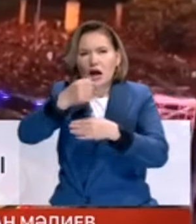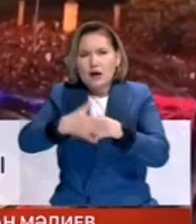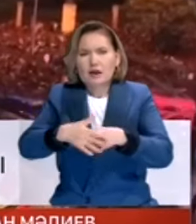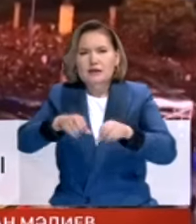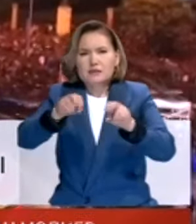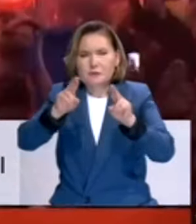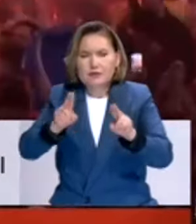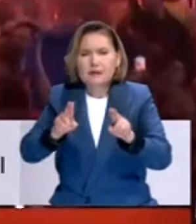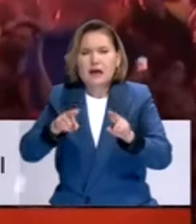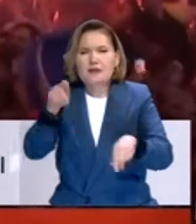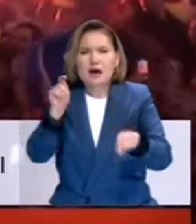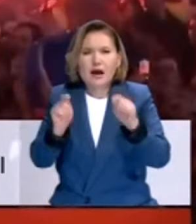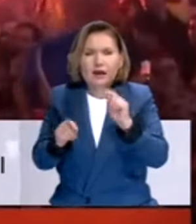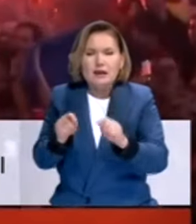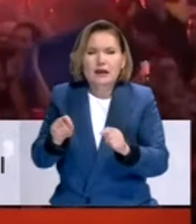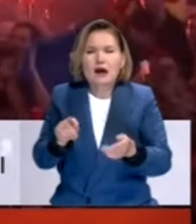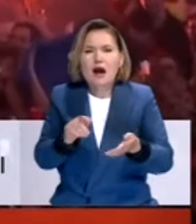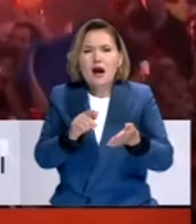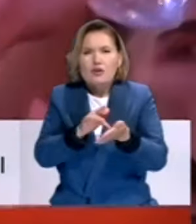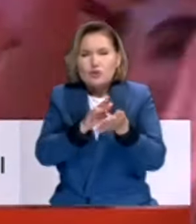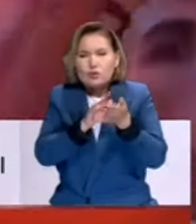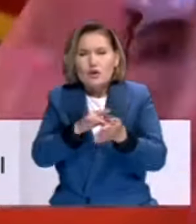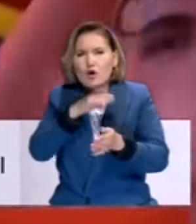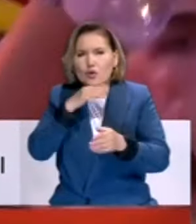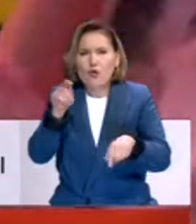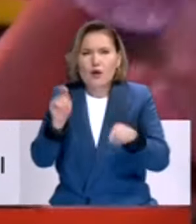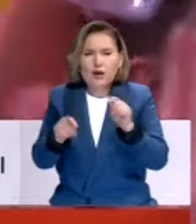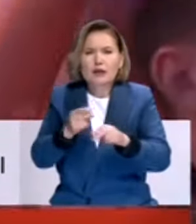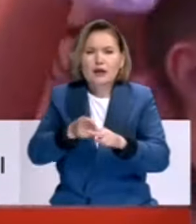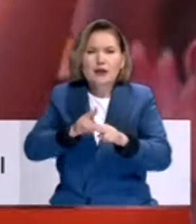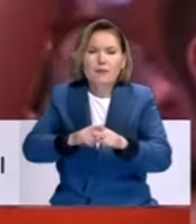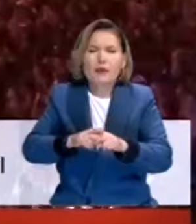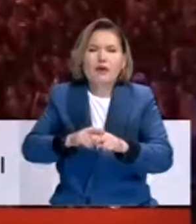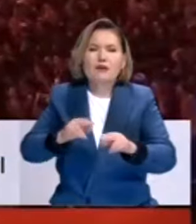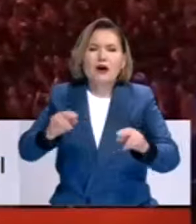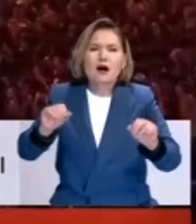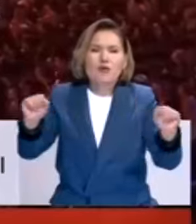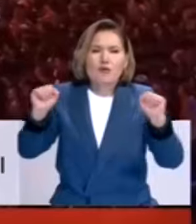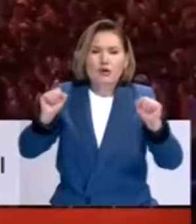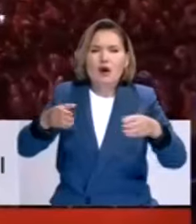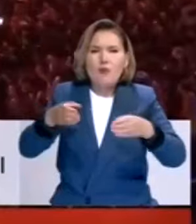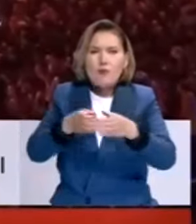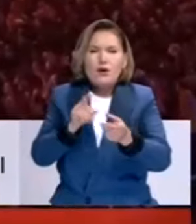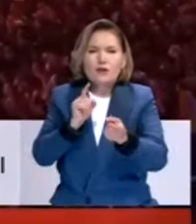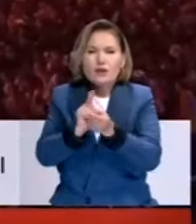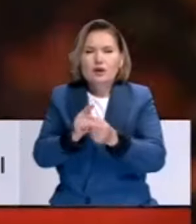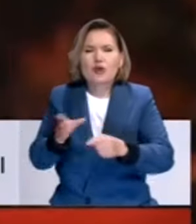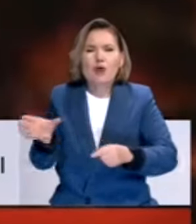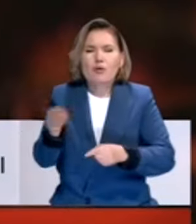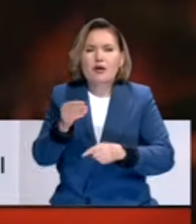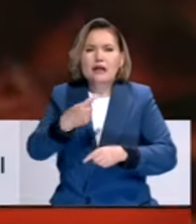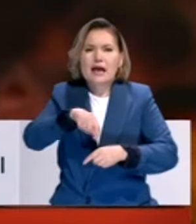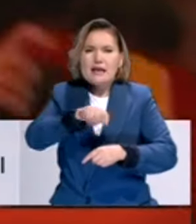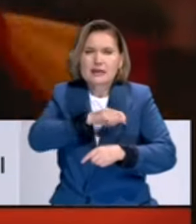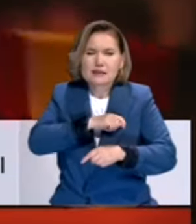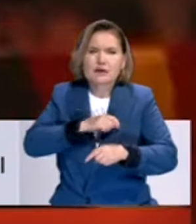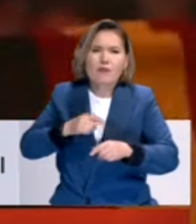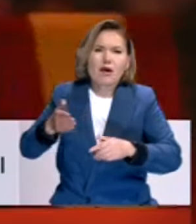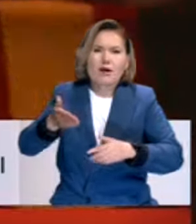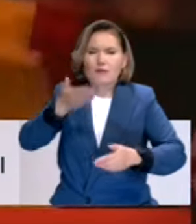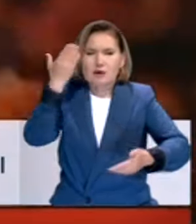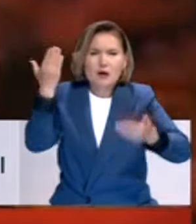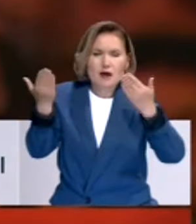концертіне қатысты. Ел туындай қызыл сары киген халық теңіздей толқыған Сибелес алаңы. Өткен түні бүкіл Испания шаттанды. Ән шырқады, би